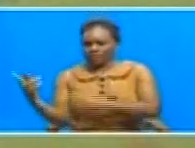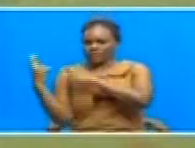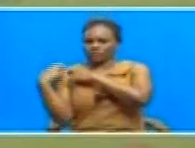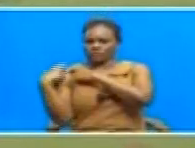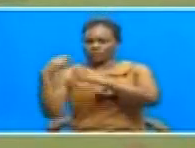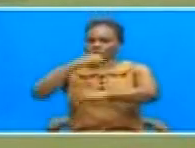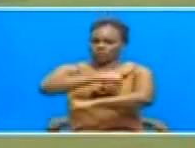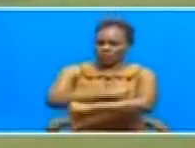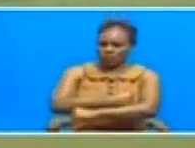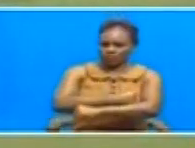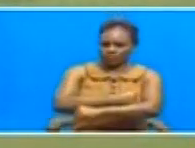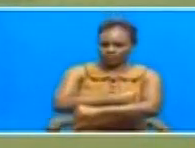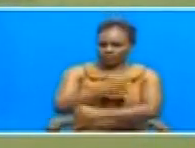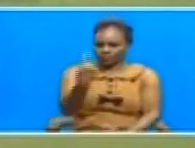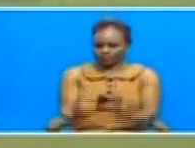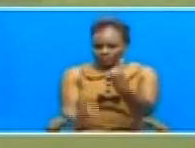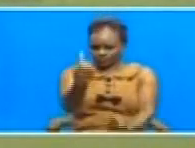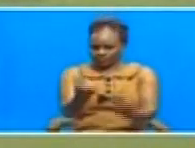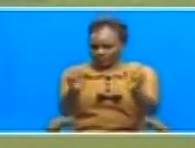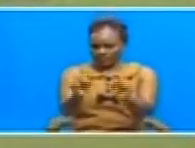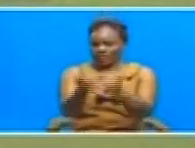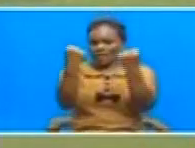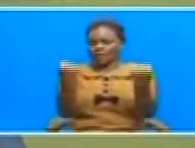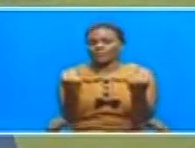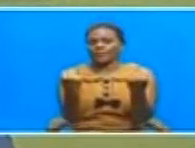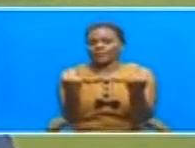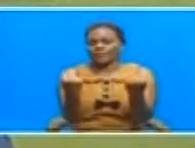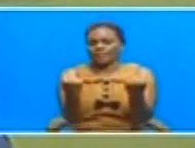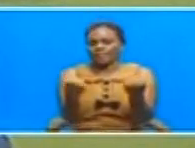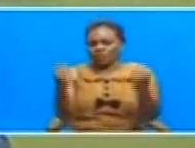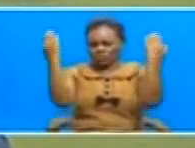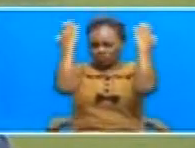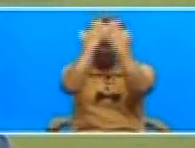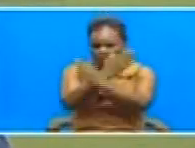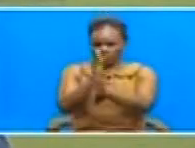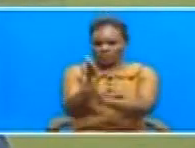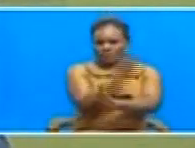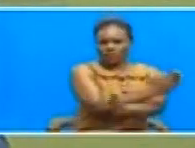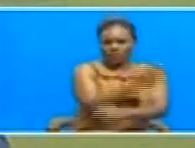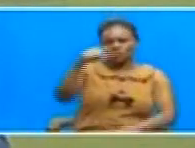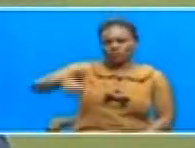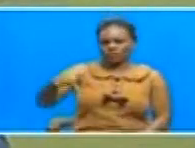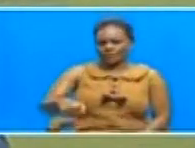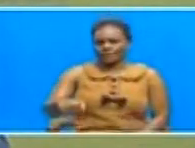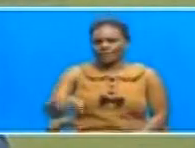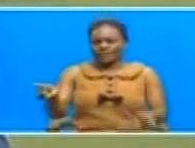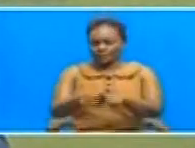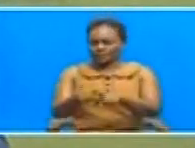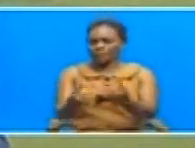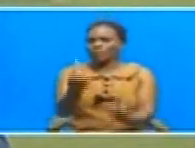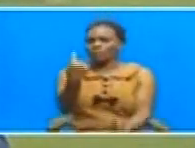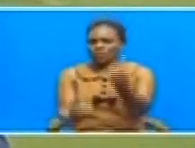shule hizo. Mkasa huo wa moto uliteketeza ulitokelea usiku wa kuamkia leo, huku moto